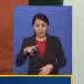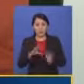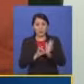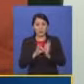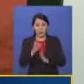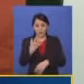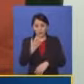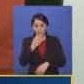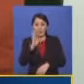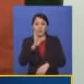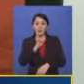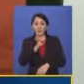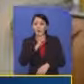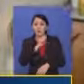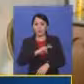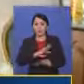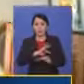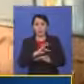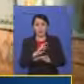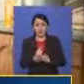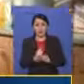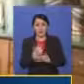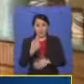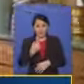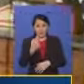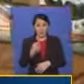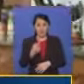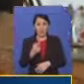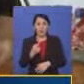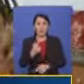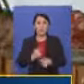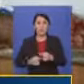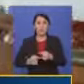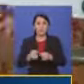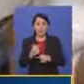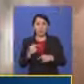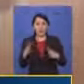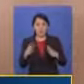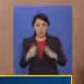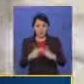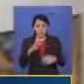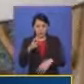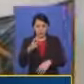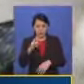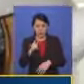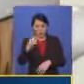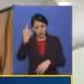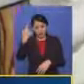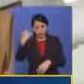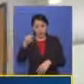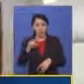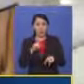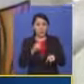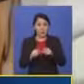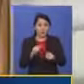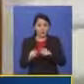Міне келіншегім жұмыспен қамтылған. Майраш ханымның айтуына қарағанда көшіп келген жылы үйдің кемшіліктері болыпты. Мән-жайды тәуелсіз сарапшылар